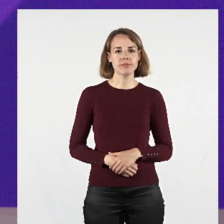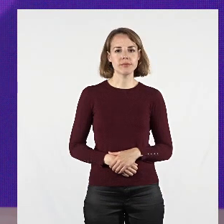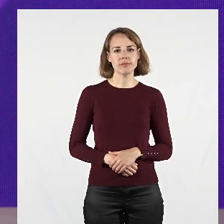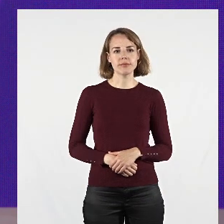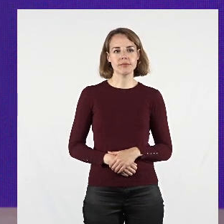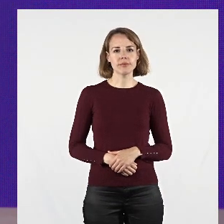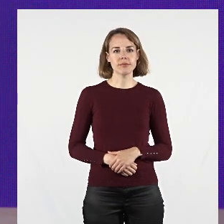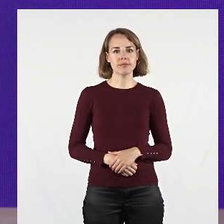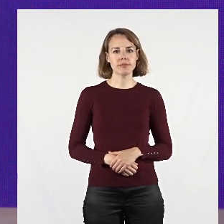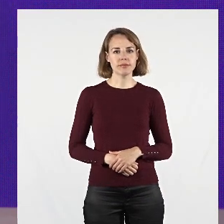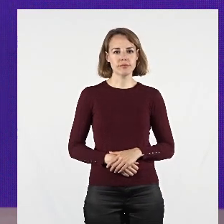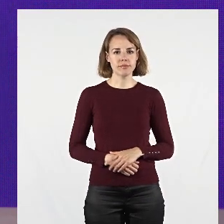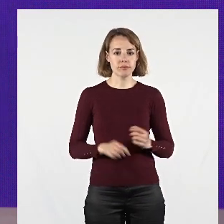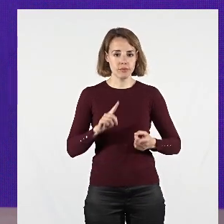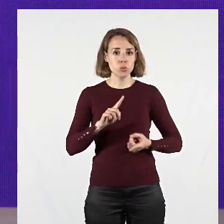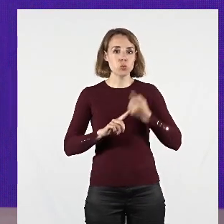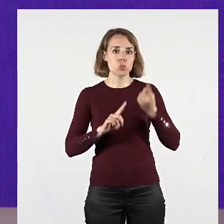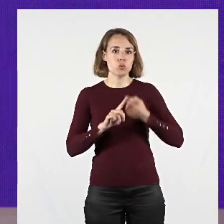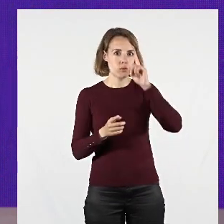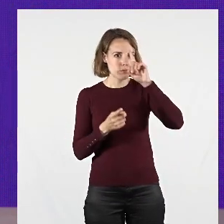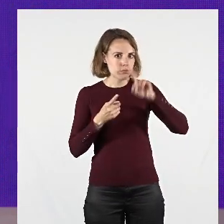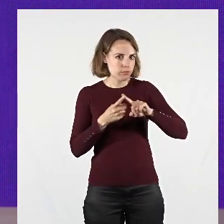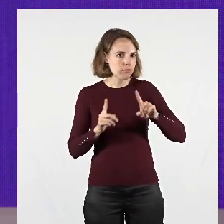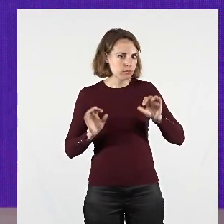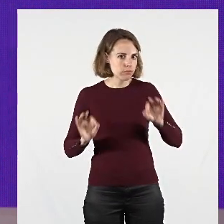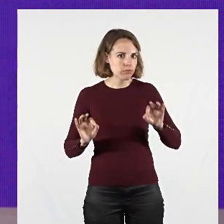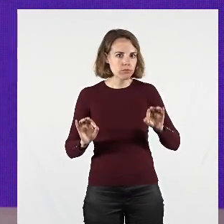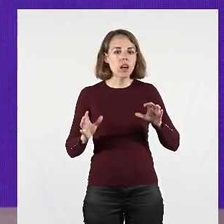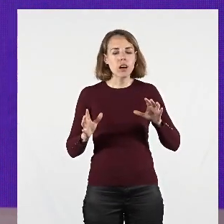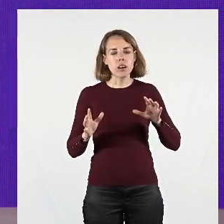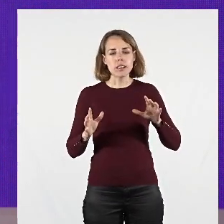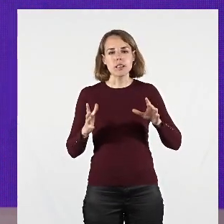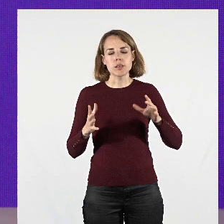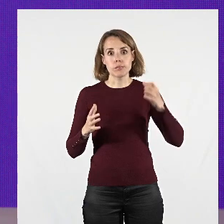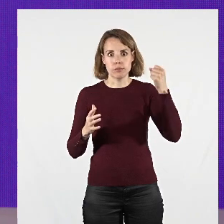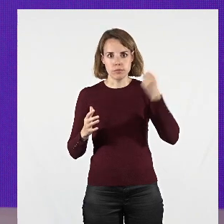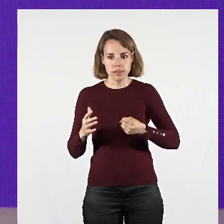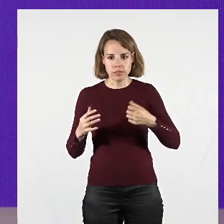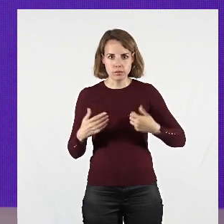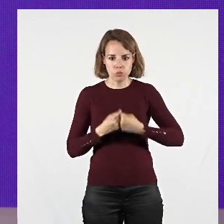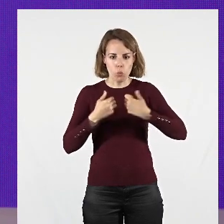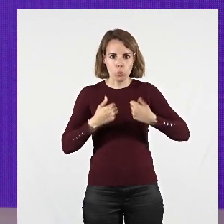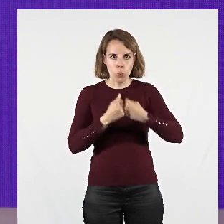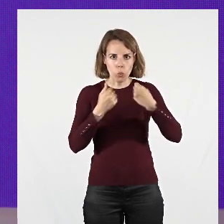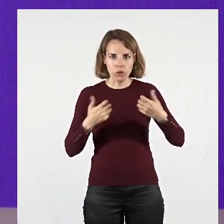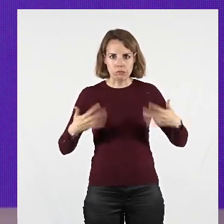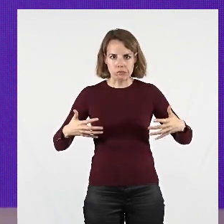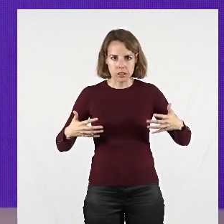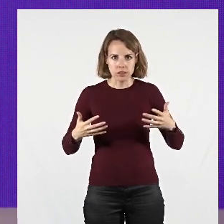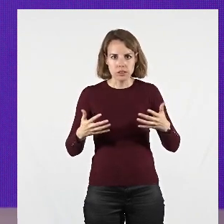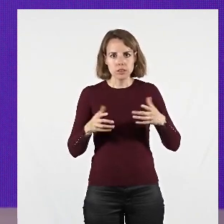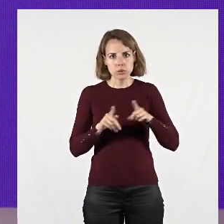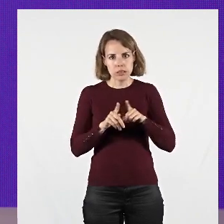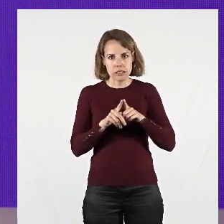Un sujet d'importance, je le disais, dans un secteur où la sinistralité est l'une des plus importantes, avec des conditions de travail qui se